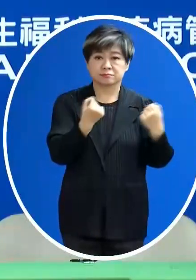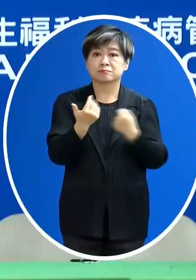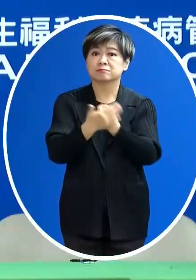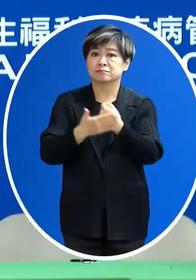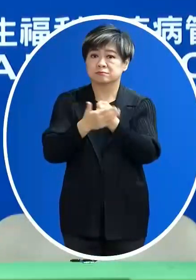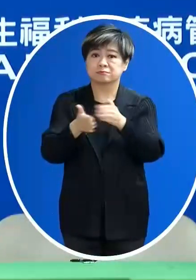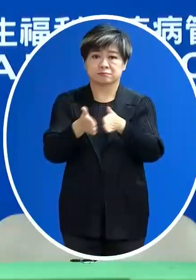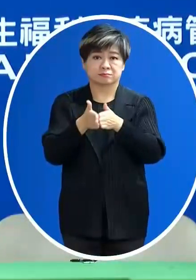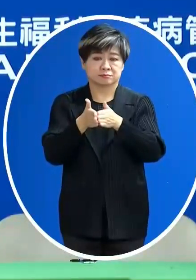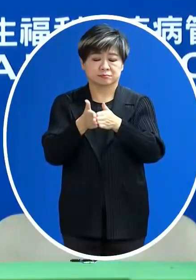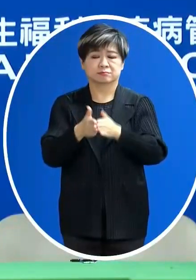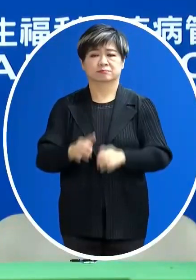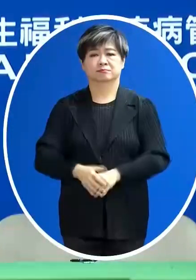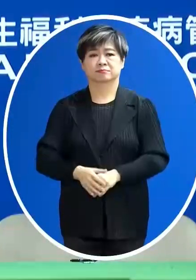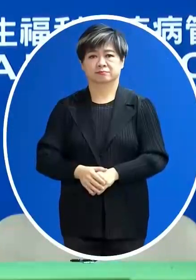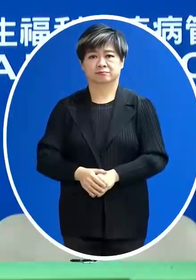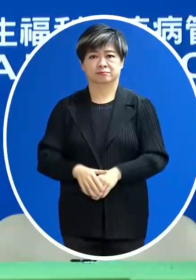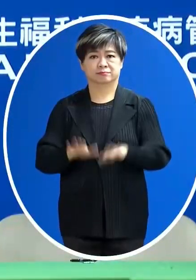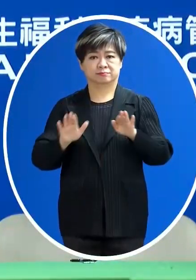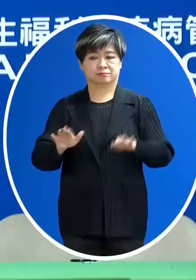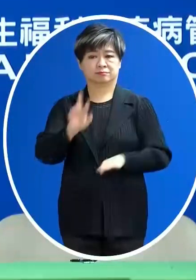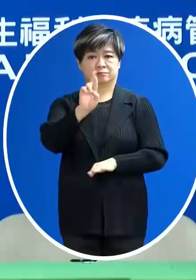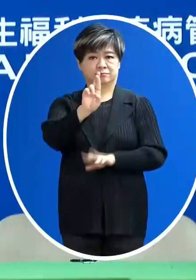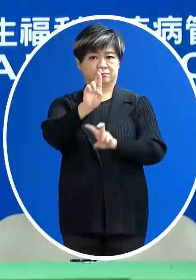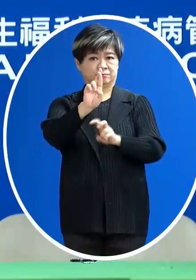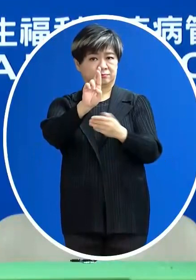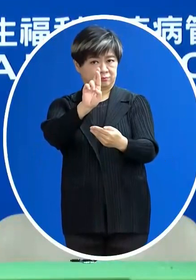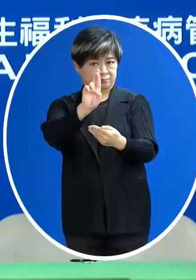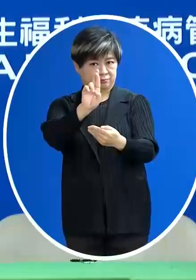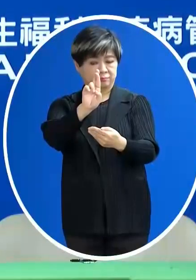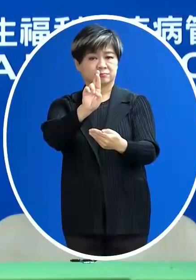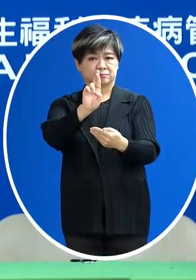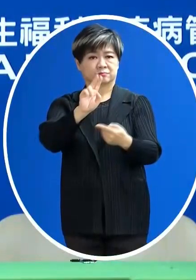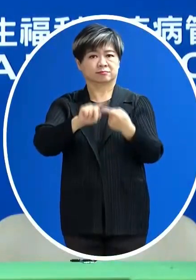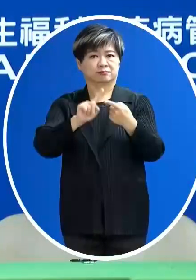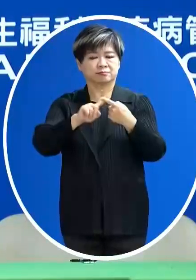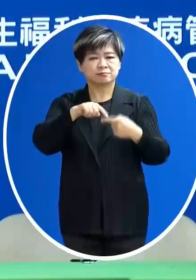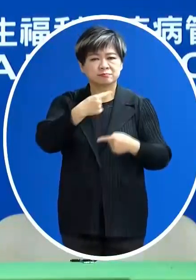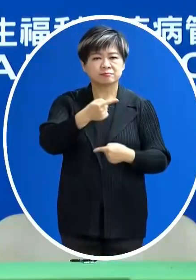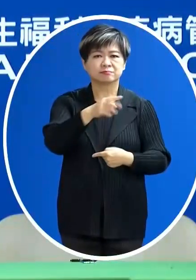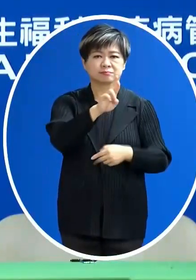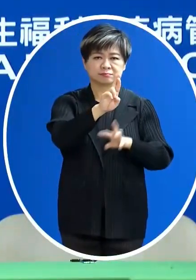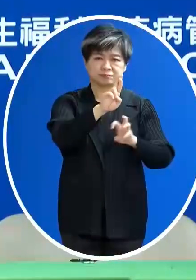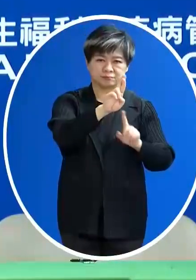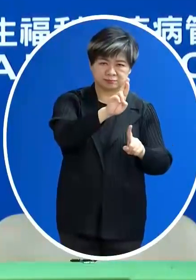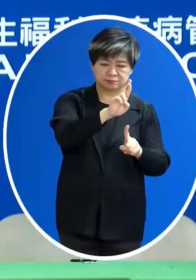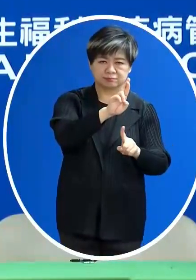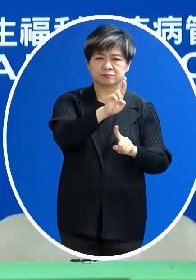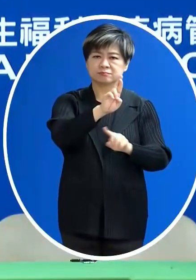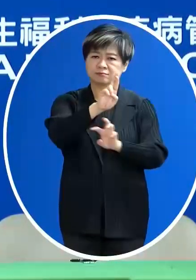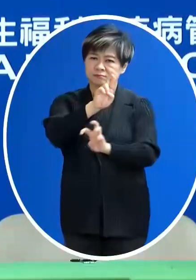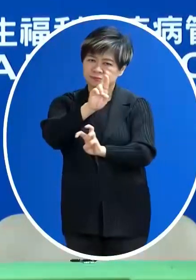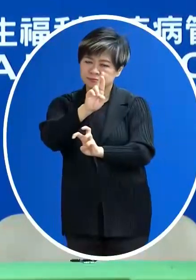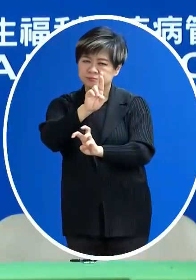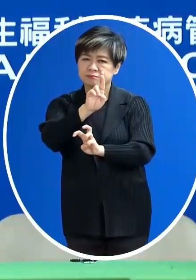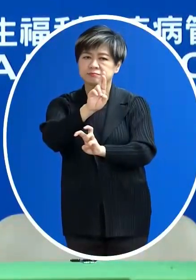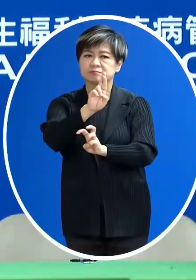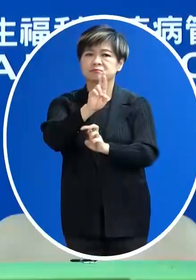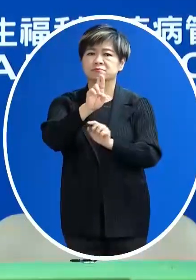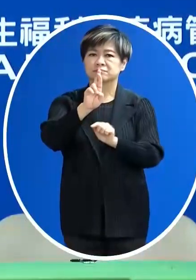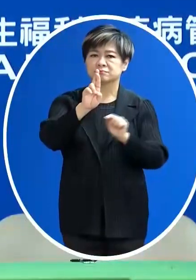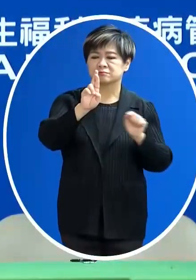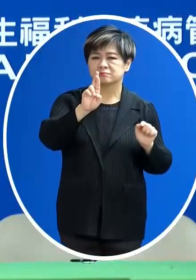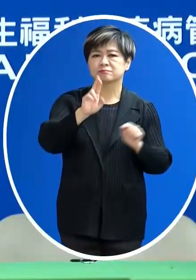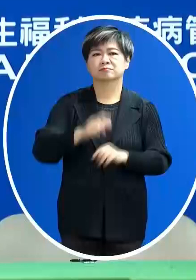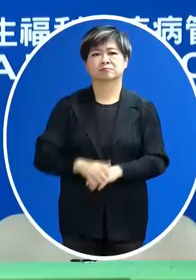还是要再讲一下，今天是12月29号，那接下来12月31号或者是30号，那在